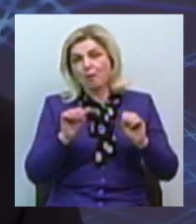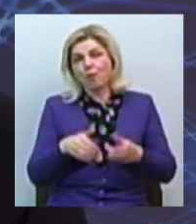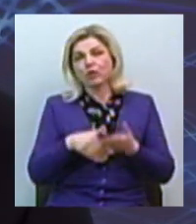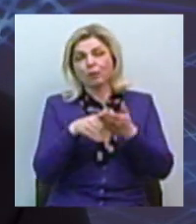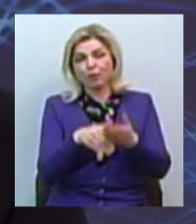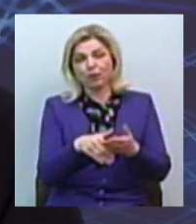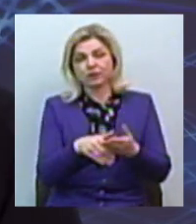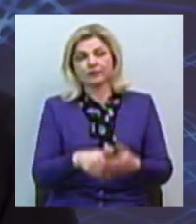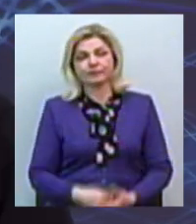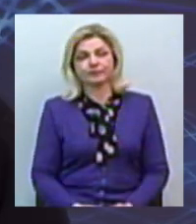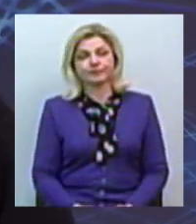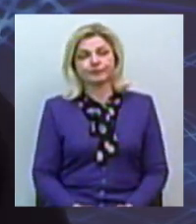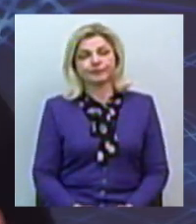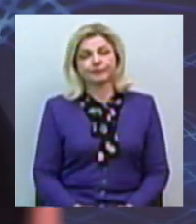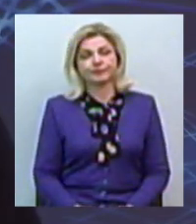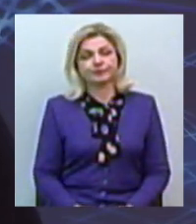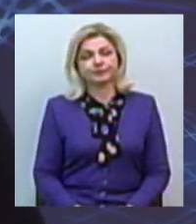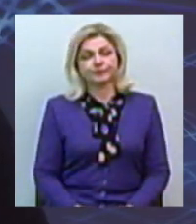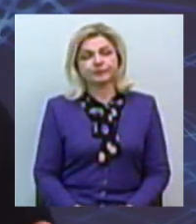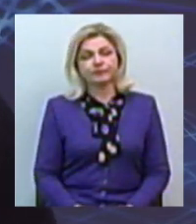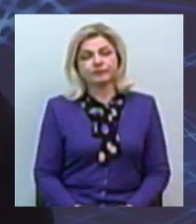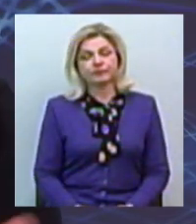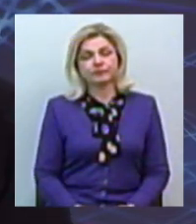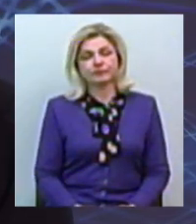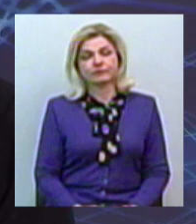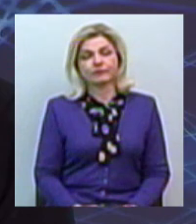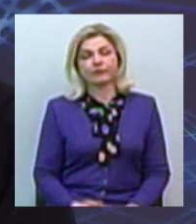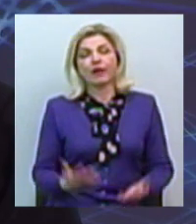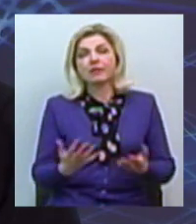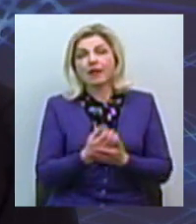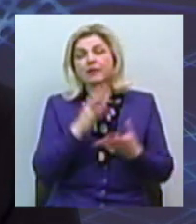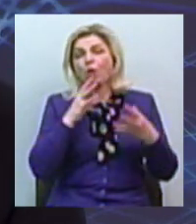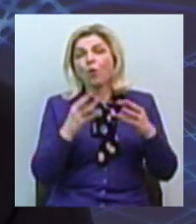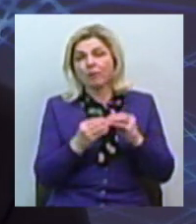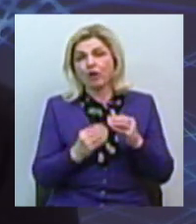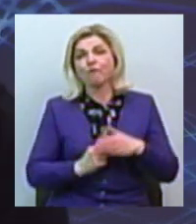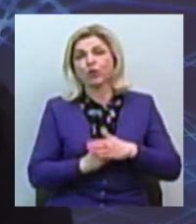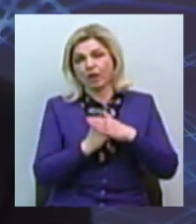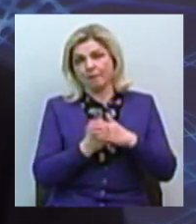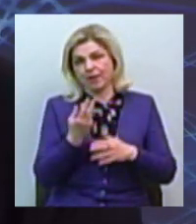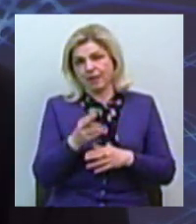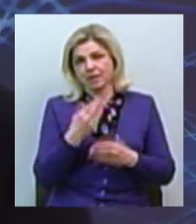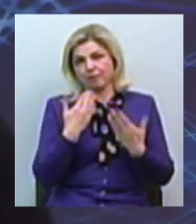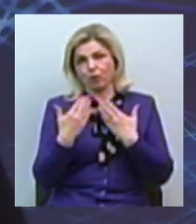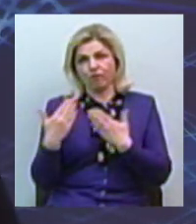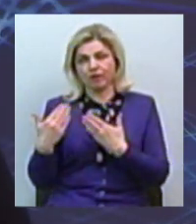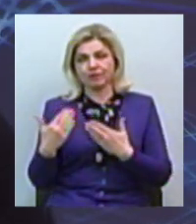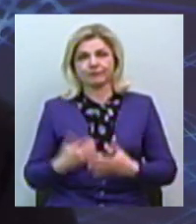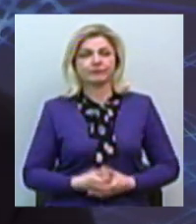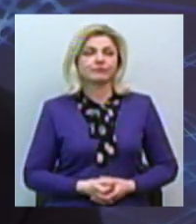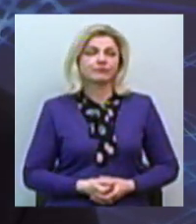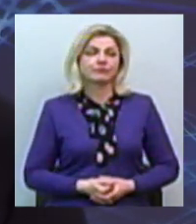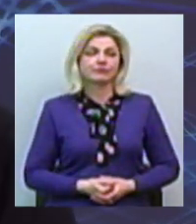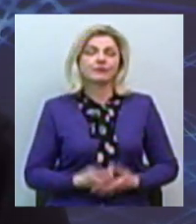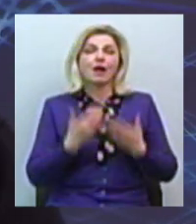можемо допомогти спілкуватися взагалі, так, знайти спільний фундамент для цього спілкування. Дякую. Ну, ось